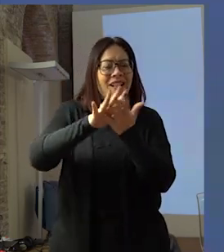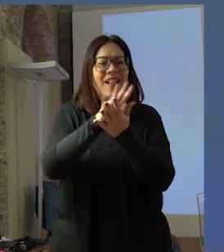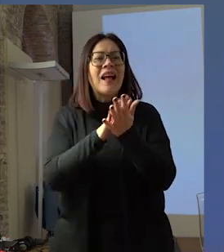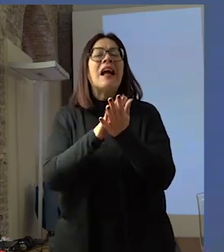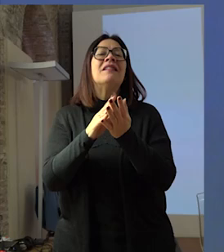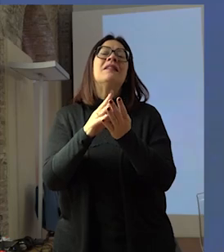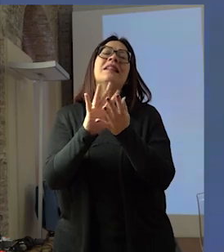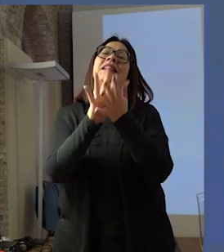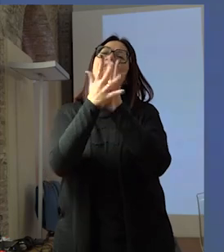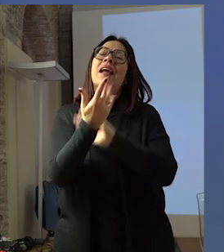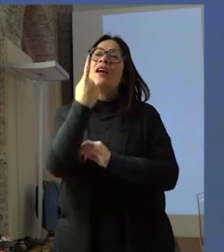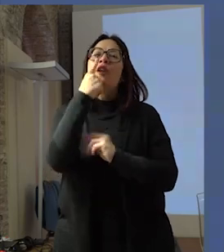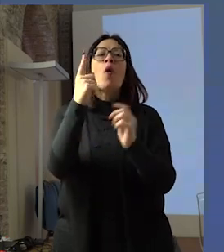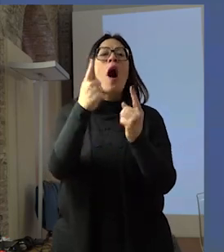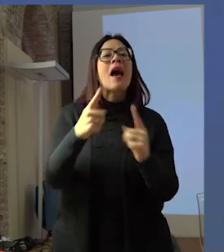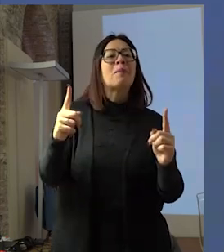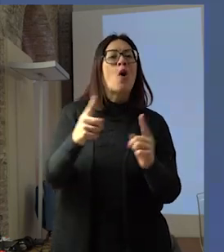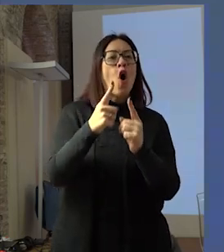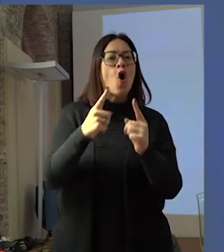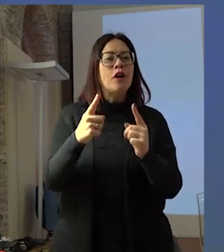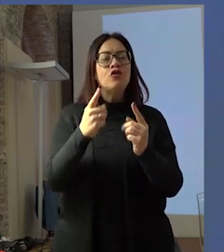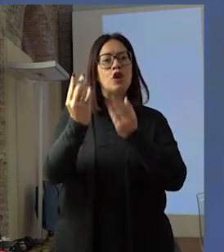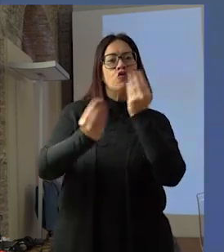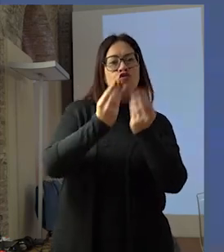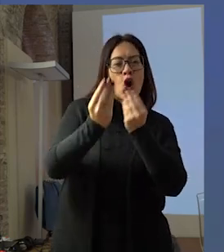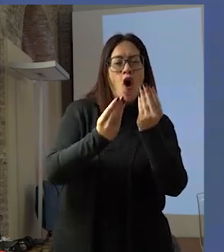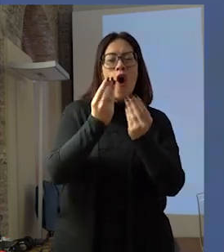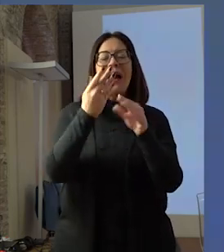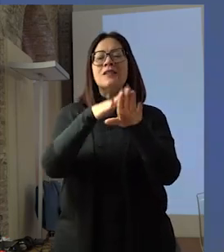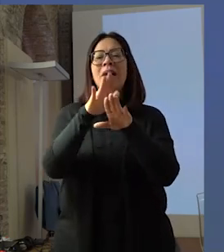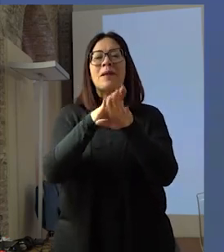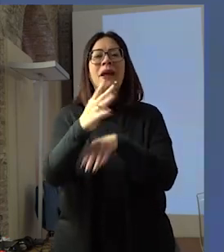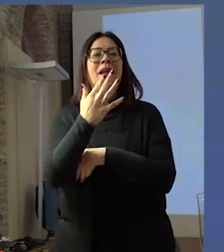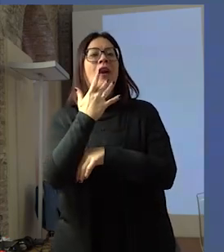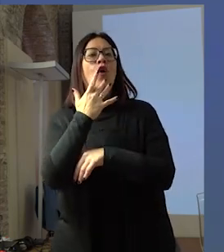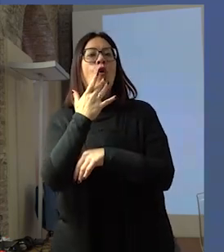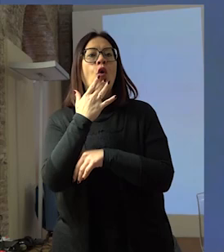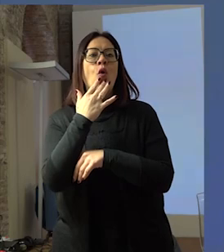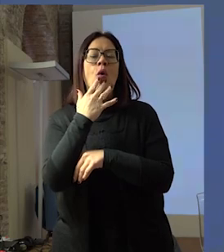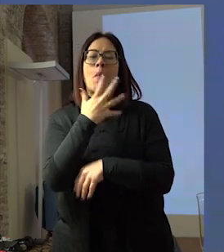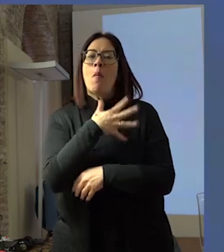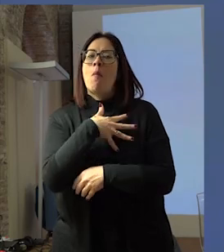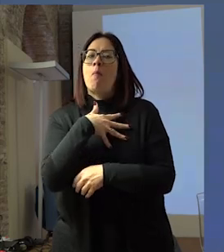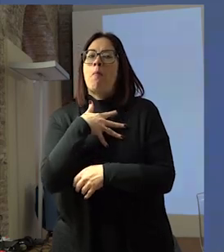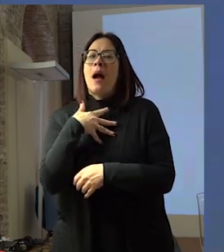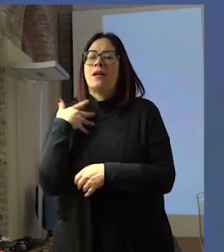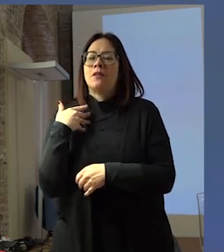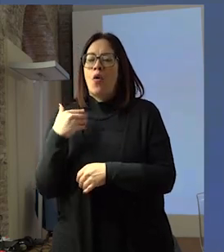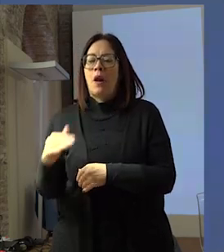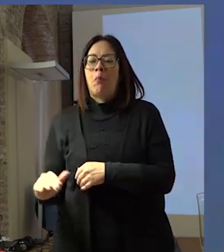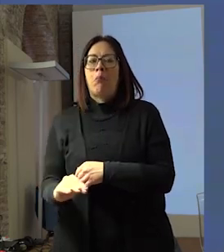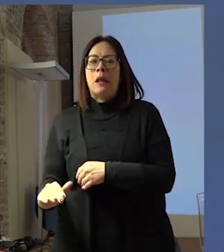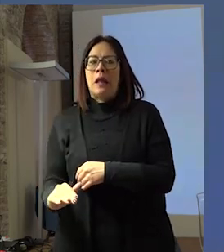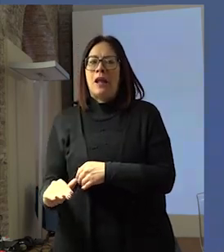armonizzano. Giocare, accordare, sperimentare il colore è una passione che ho fin da quando ero piccolo.